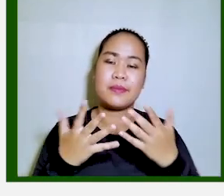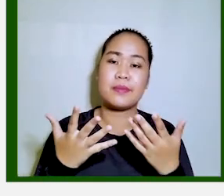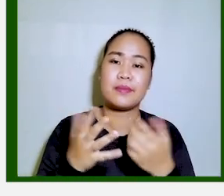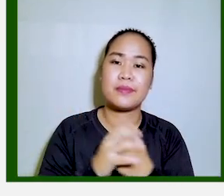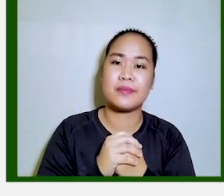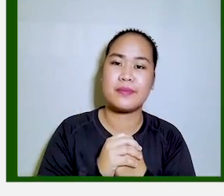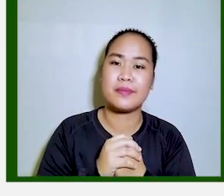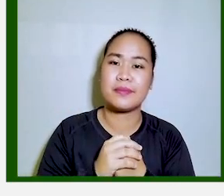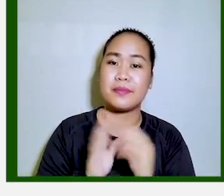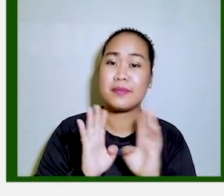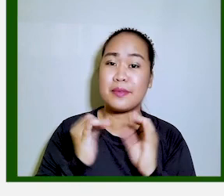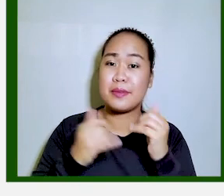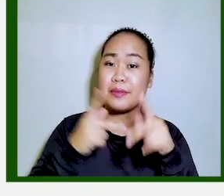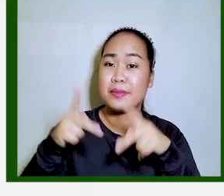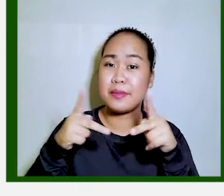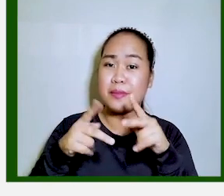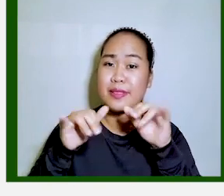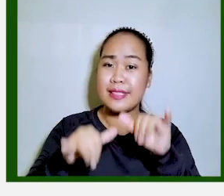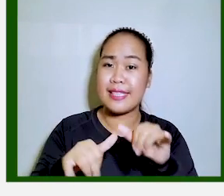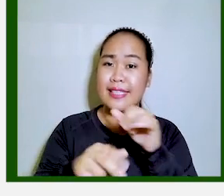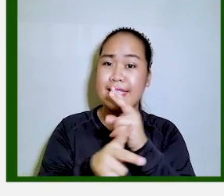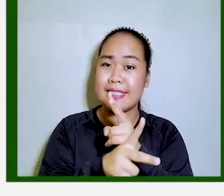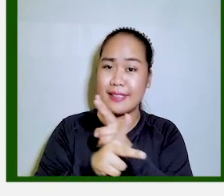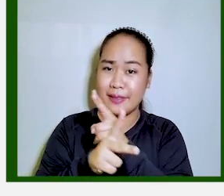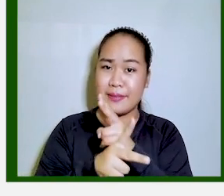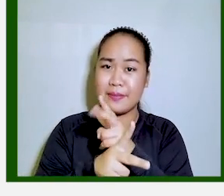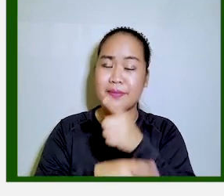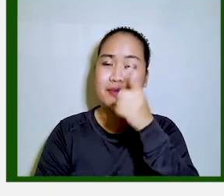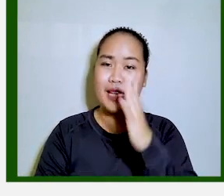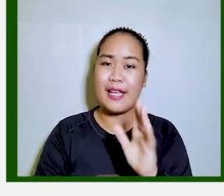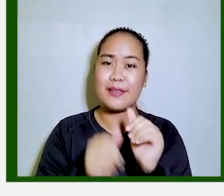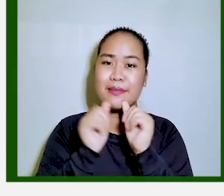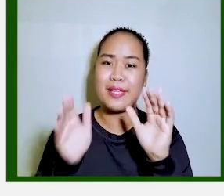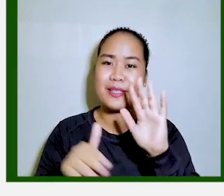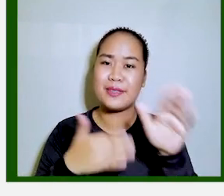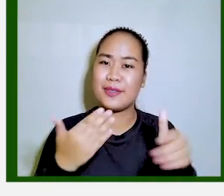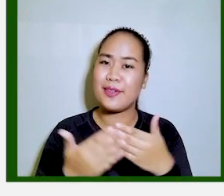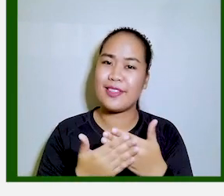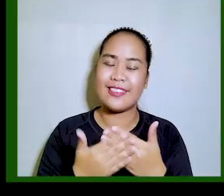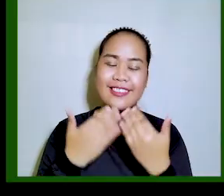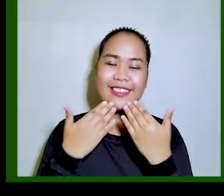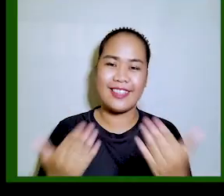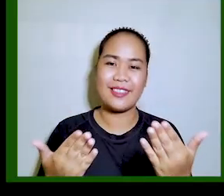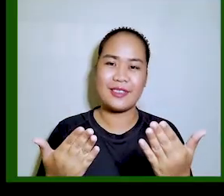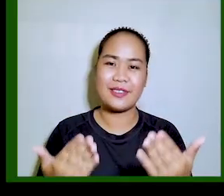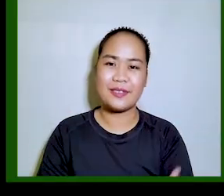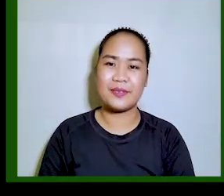sa ating mga kabarangay, stay safe always, and may God bless us all. Thank you.